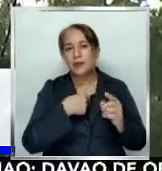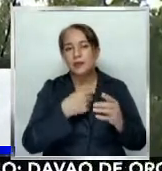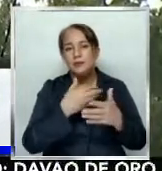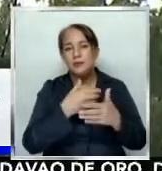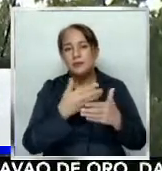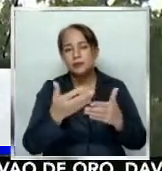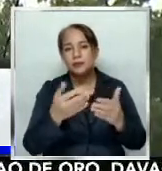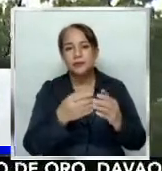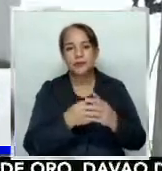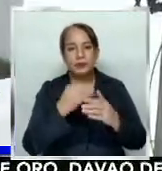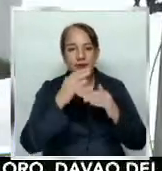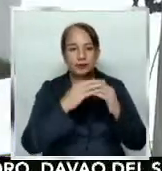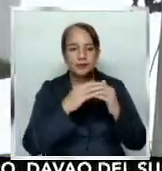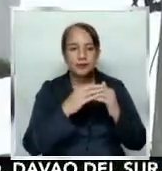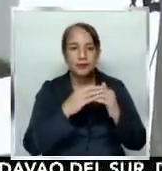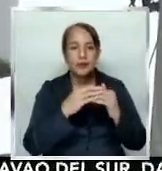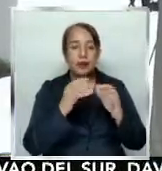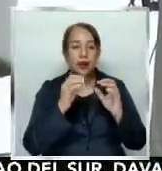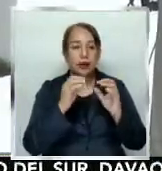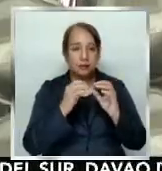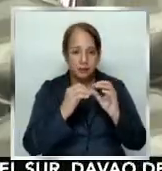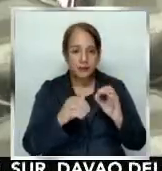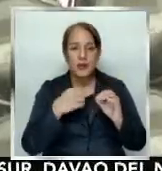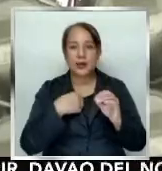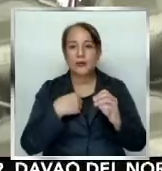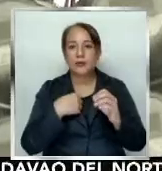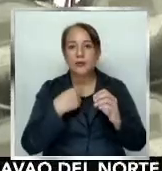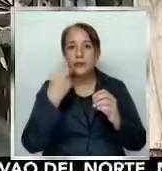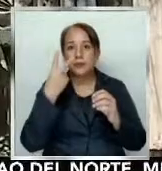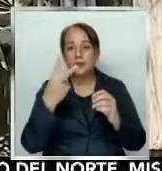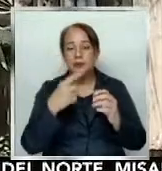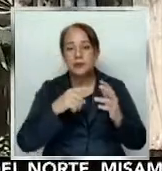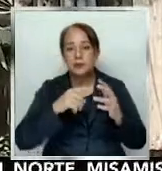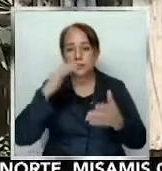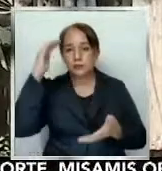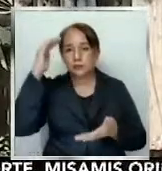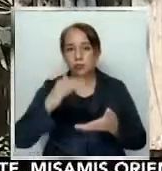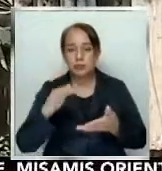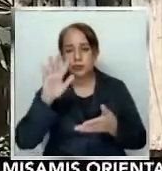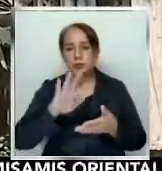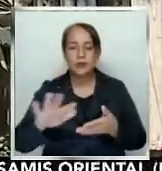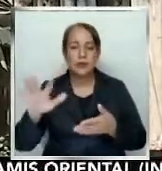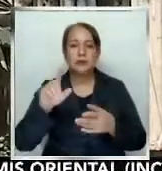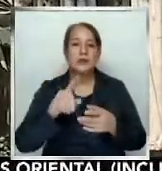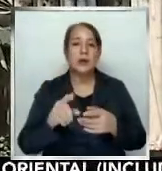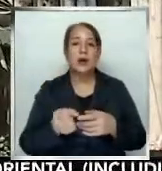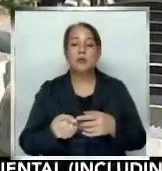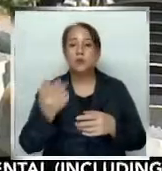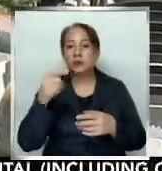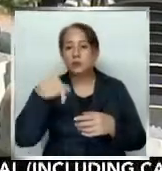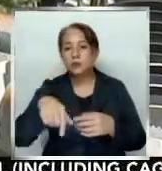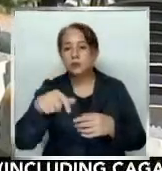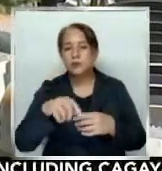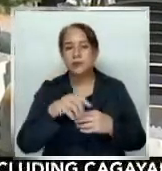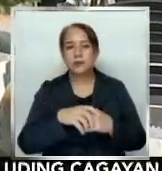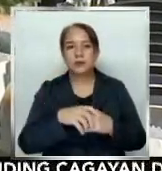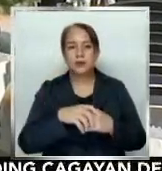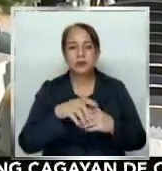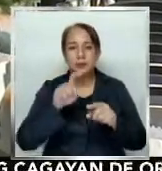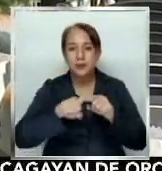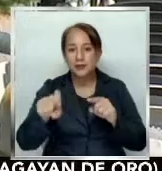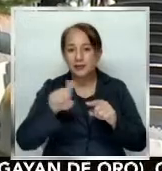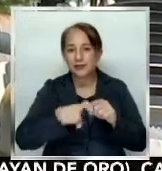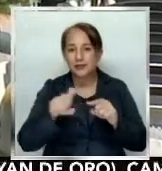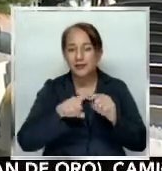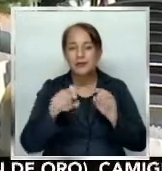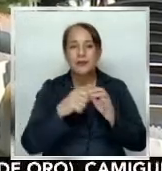facilities. Yung pong driver nitong pagbaba ng overall electricity rates natin ay itong generation charge